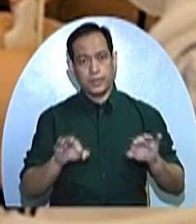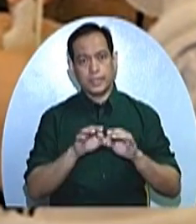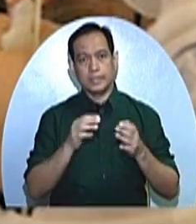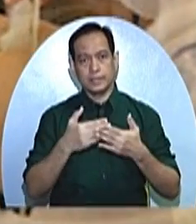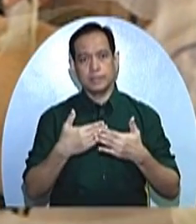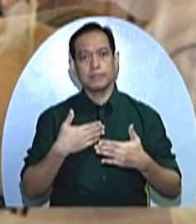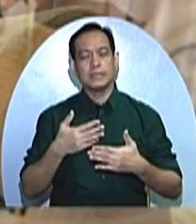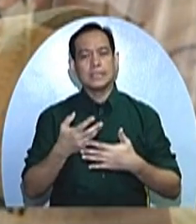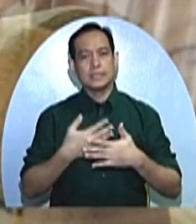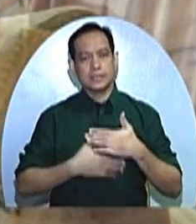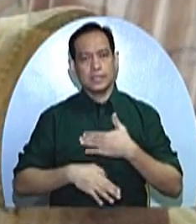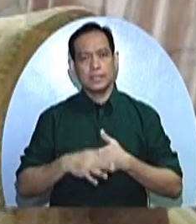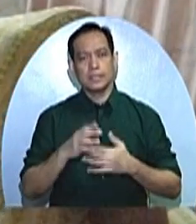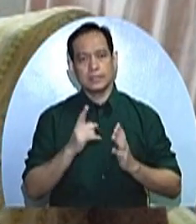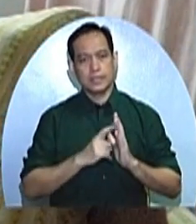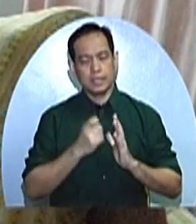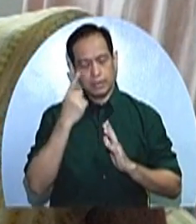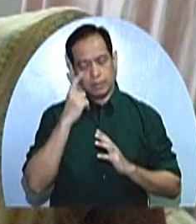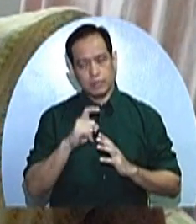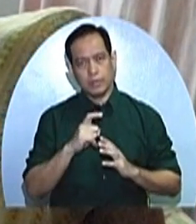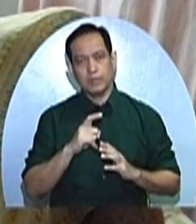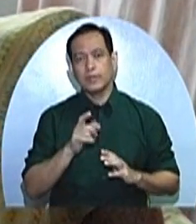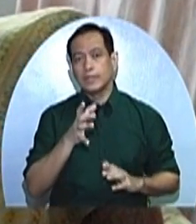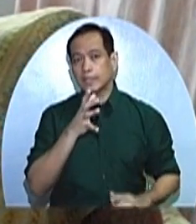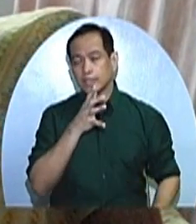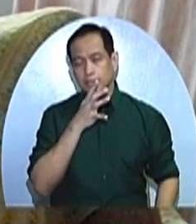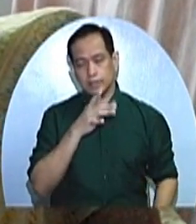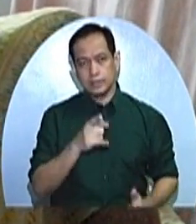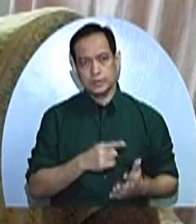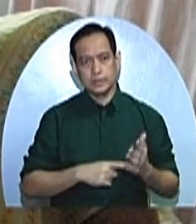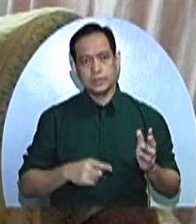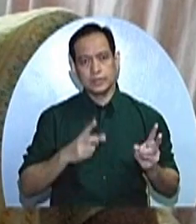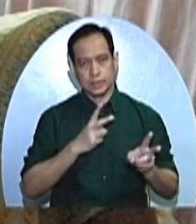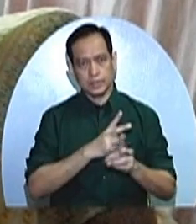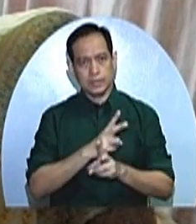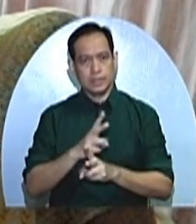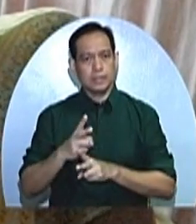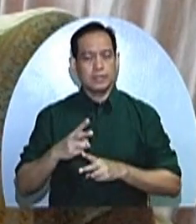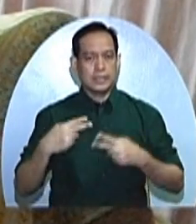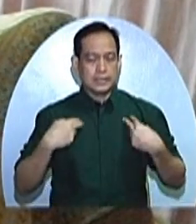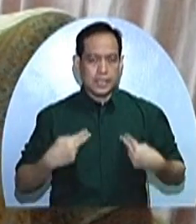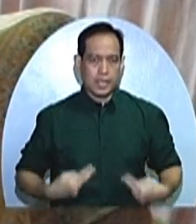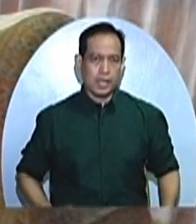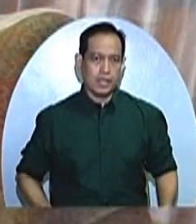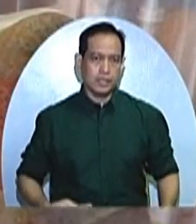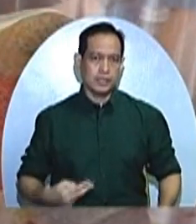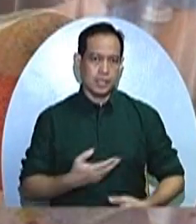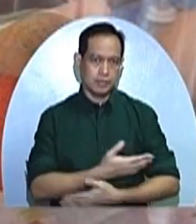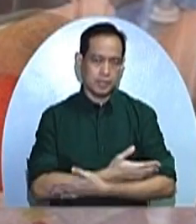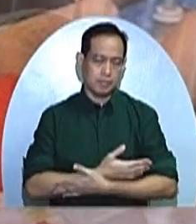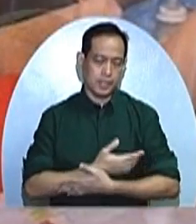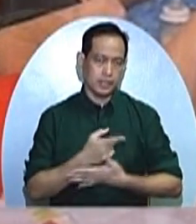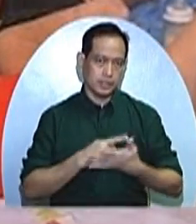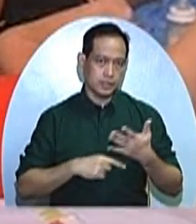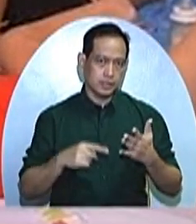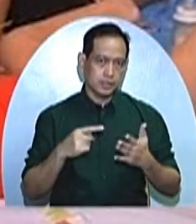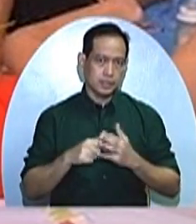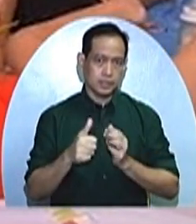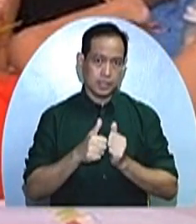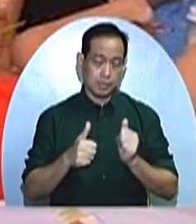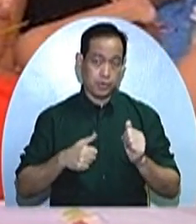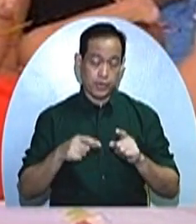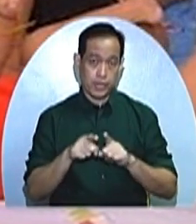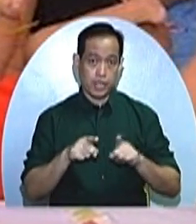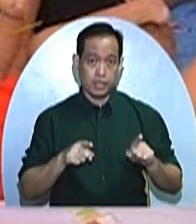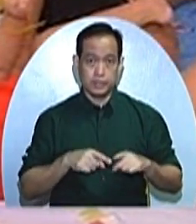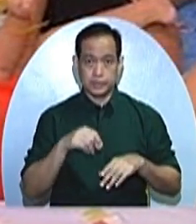mga ina nagbubuntis. Ito'y para masubaybayan ang kalusugan ng dinadalang sanggol. Ito'y para